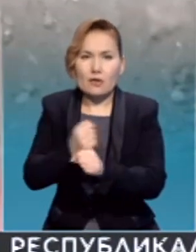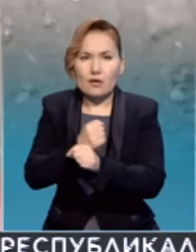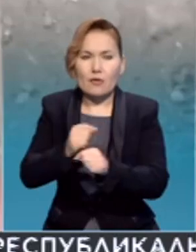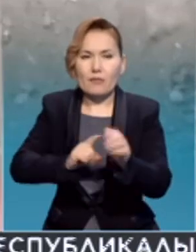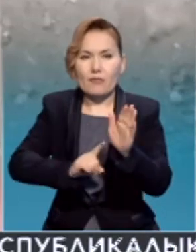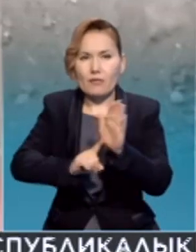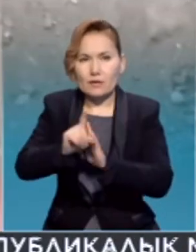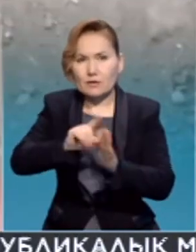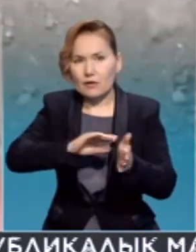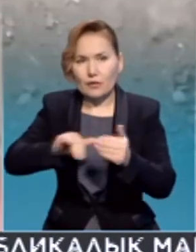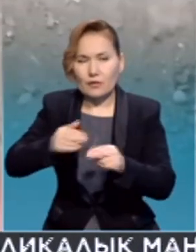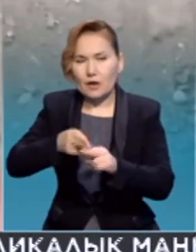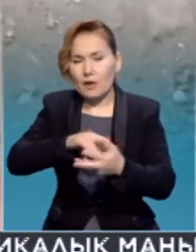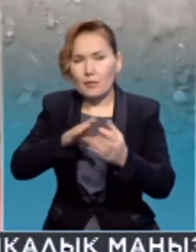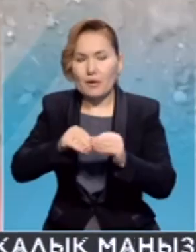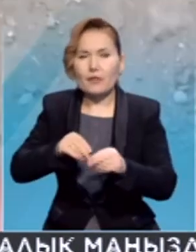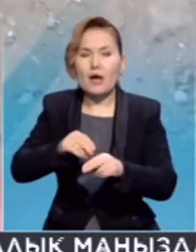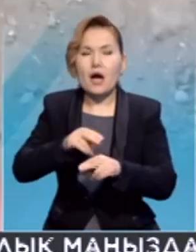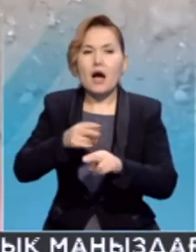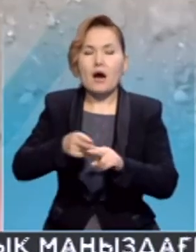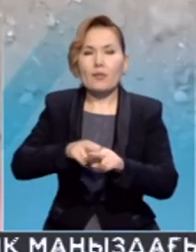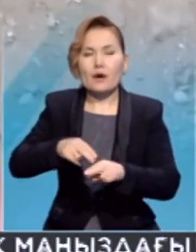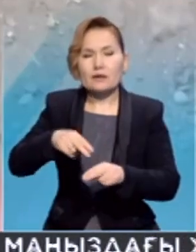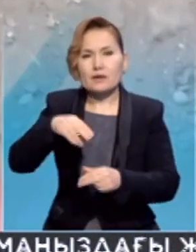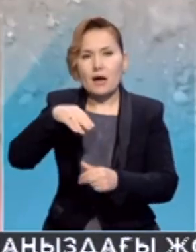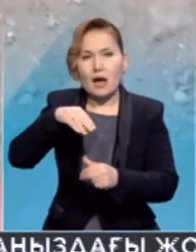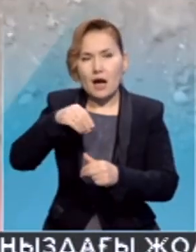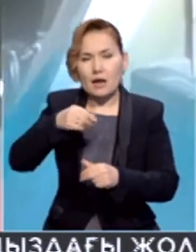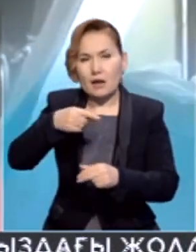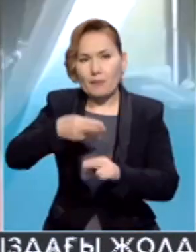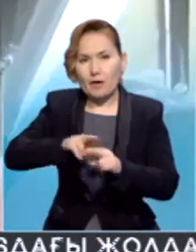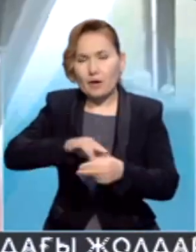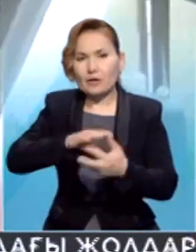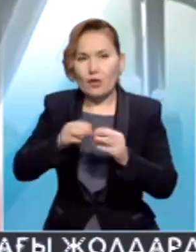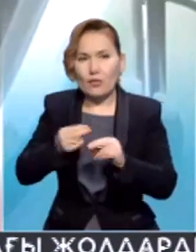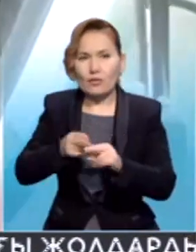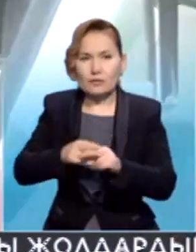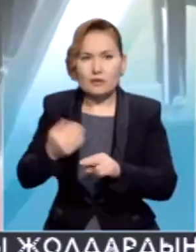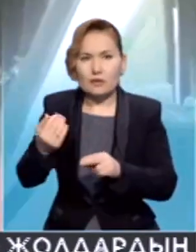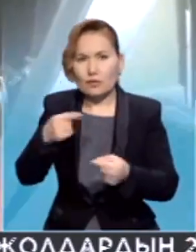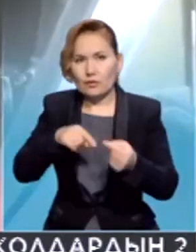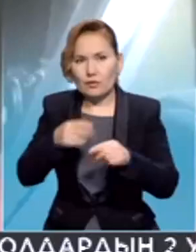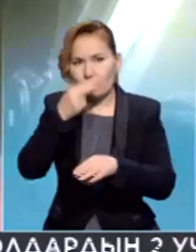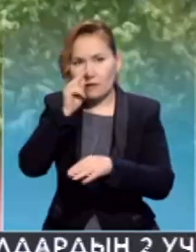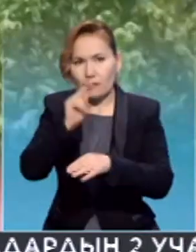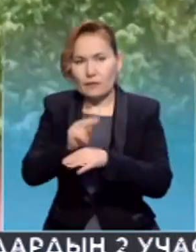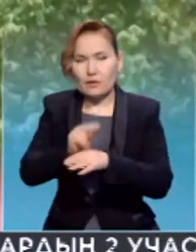министрлігі таратты. Ал Арменияның полицейлері жұмысқа бара жатып қоршауға түскенін айтады.